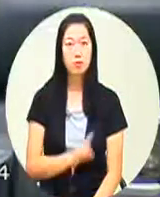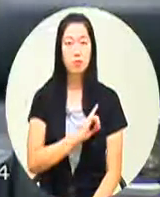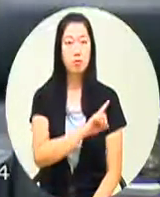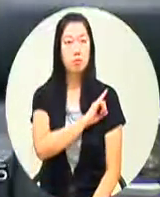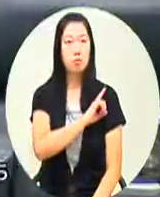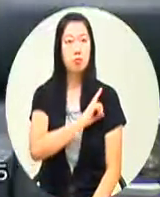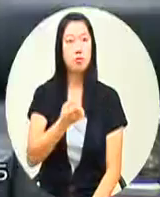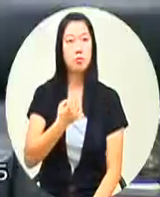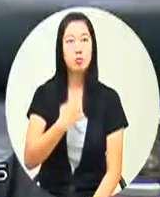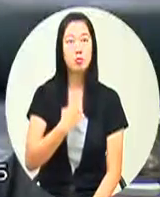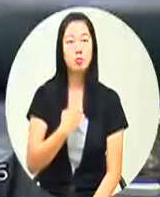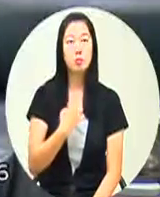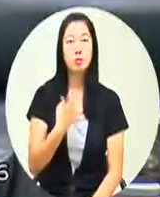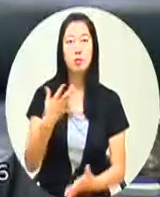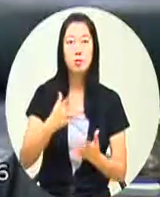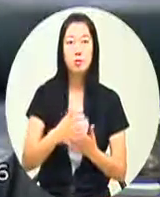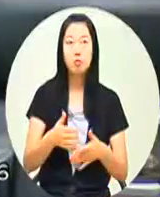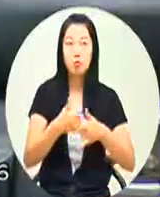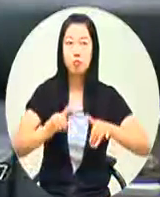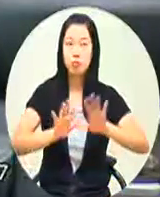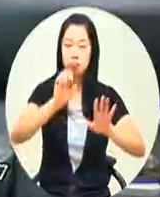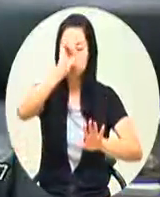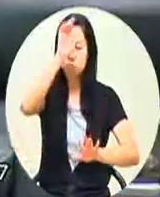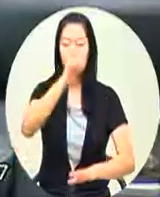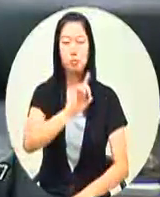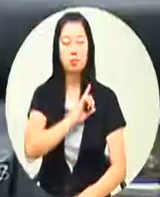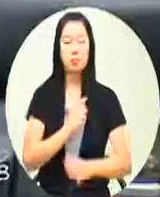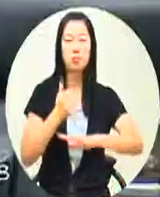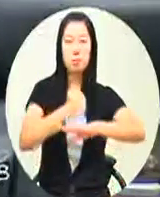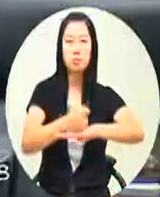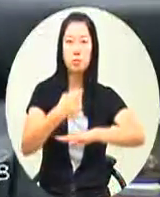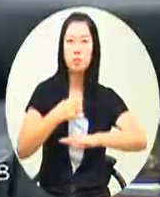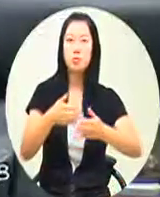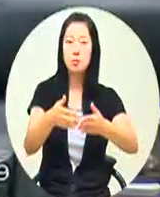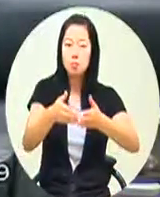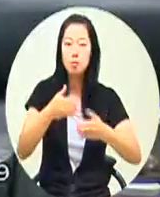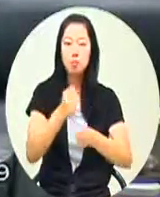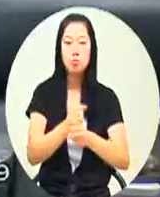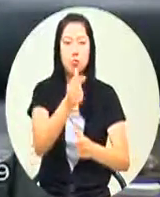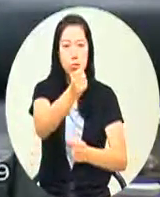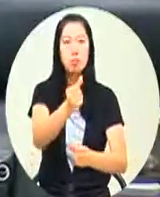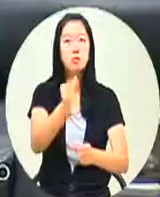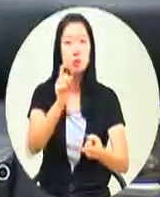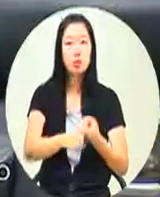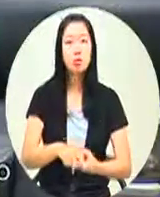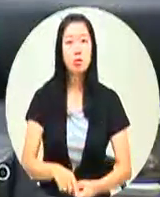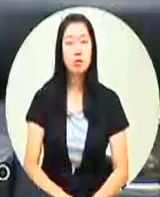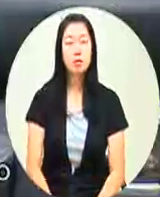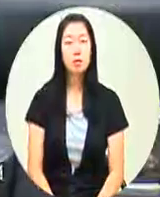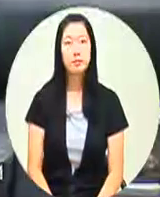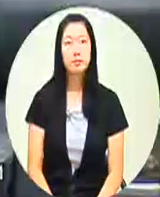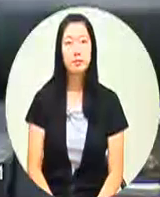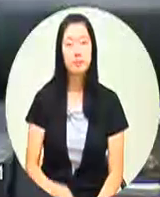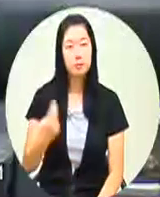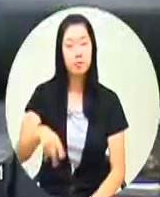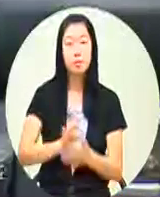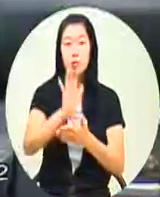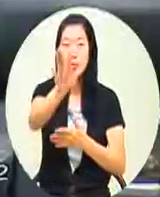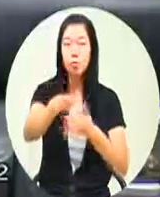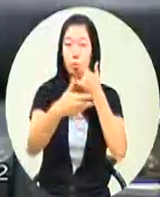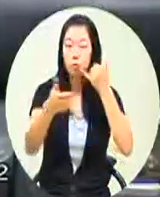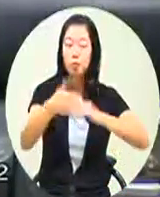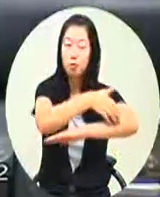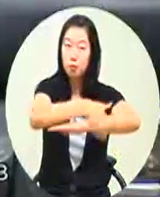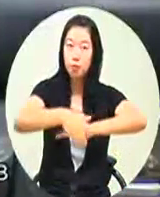的单位怎么会这样子。好，局长你坐吧。但是我还是要强调，蔚蓝海岸多年来的